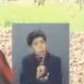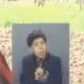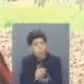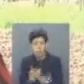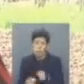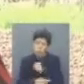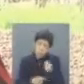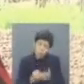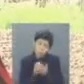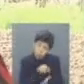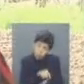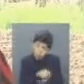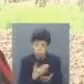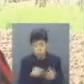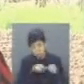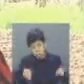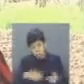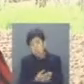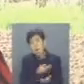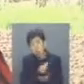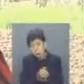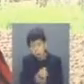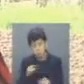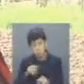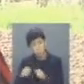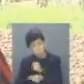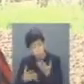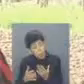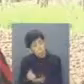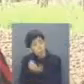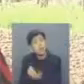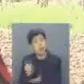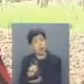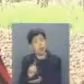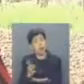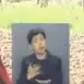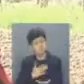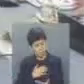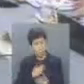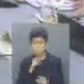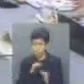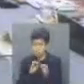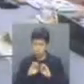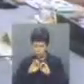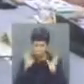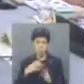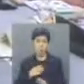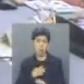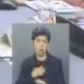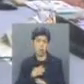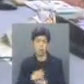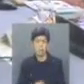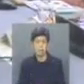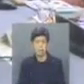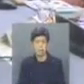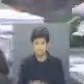ายก็ให้ชดเชยเป็นไร่เท่าไหร่คนที่ไม่มีนาจะชดเชยให้ยังไงก็อยากจะให้บอกมาชัดเจนมากกว่านี้ ขณะ